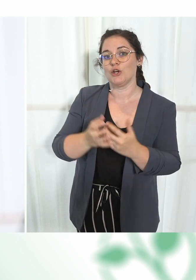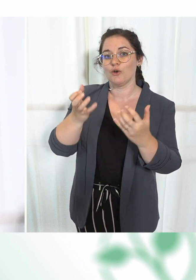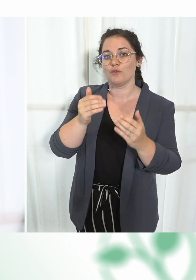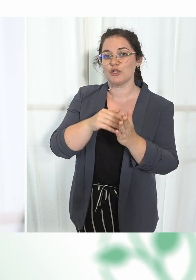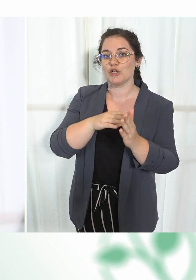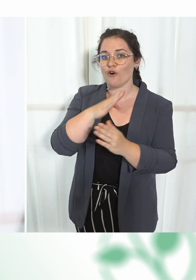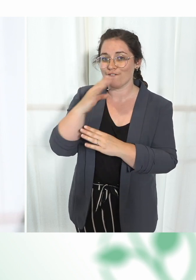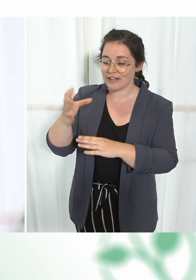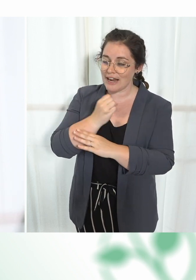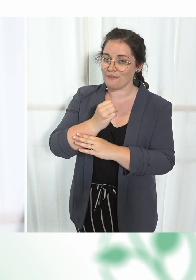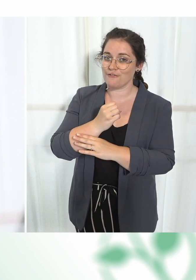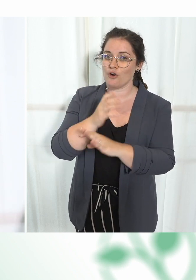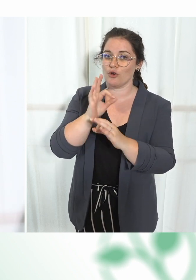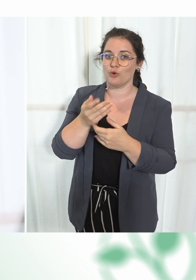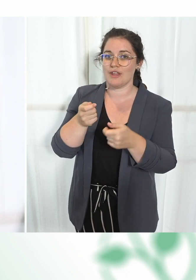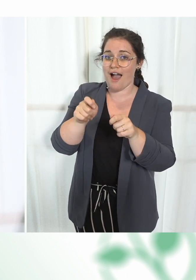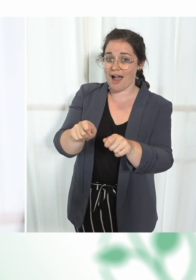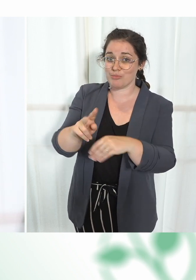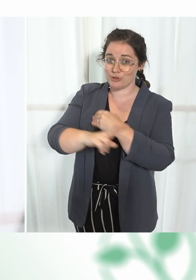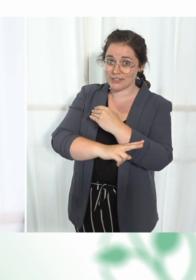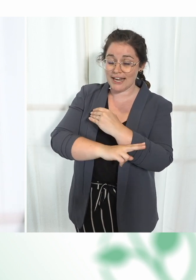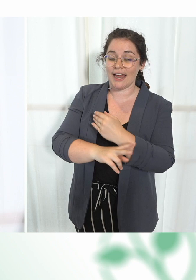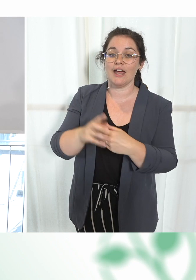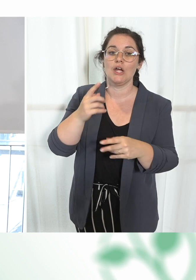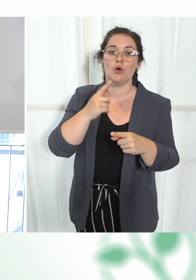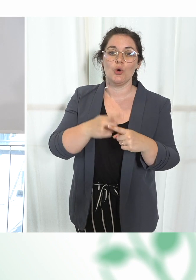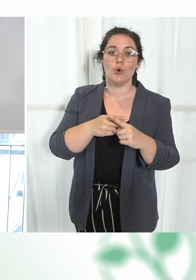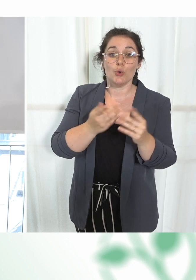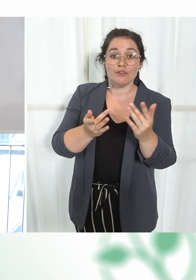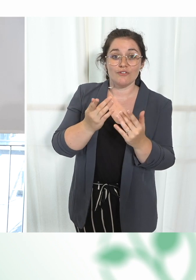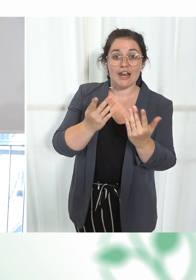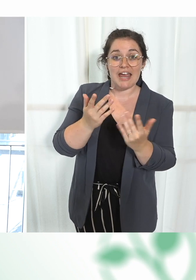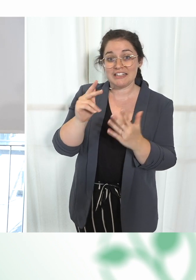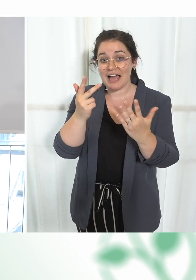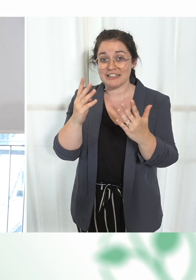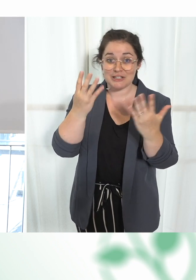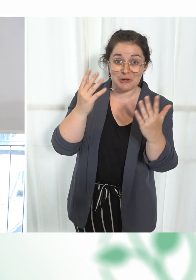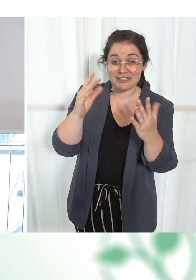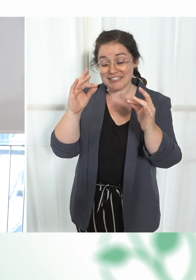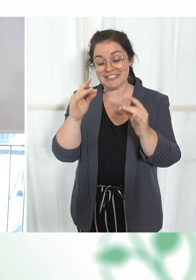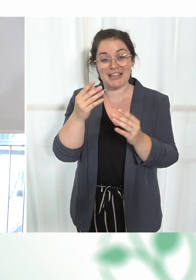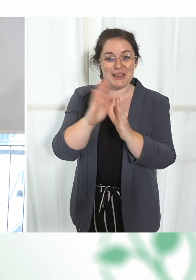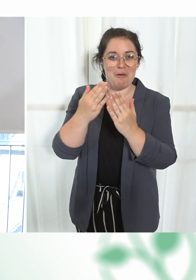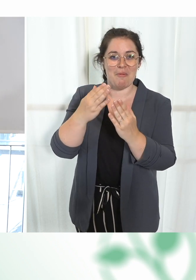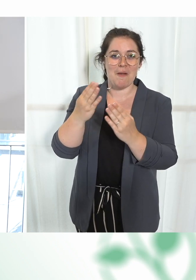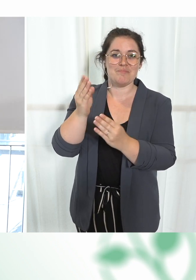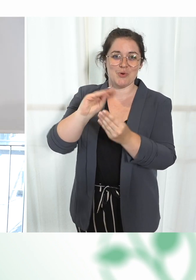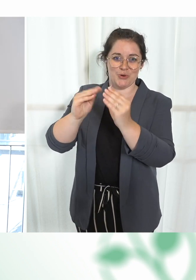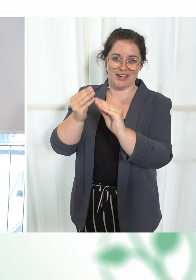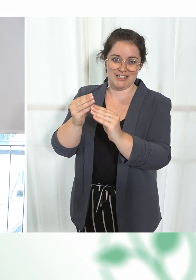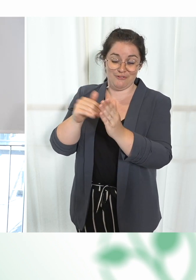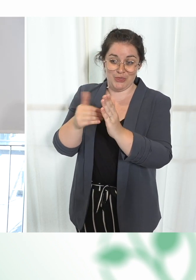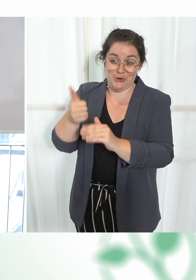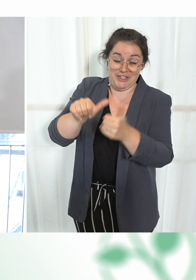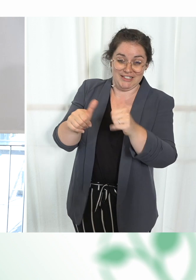viel Erfolg, guten Abschluss der Lehre und vielleicht 8., 9., 10. Buchhandlung, die dazukommt. Vielleicht finden sich ja noch